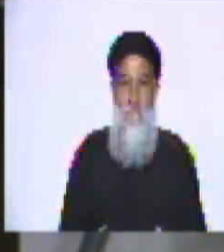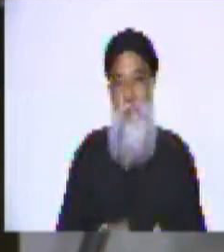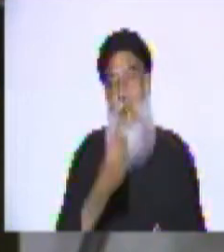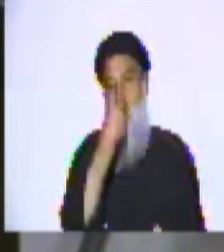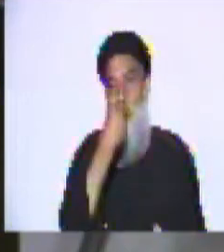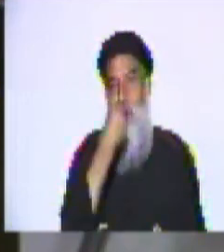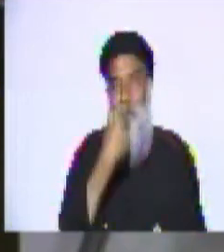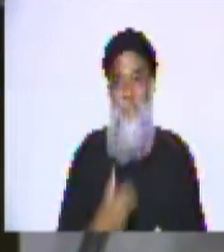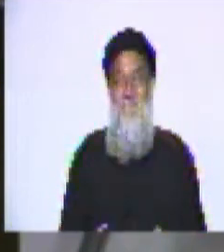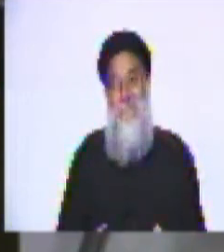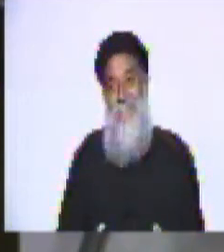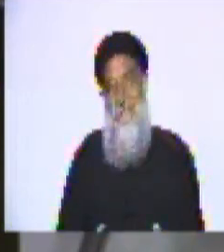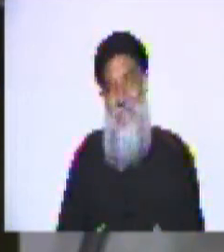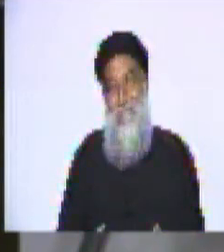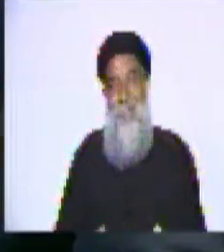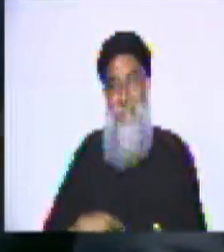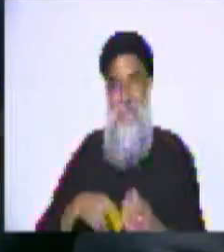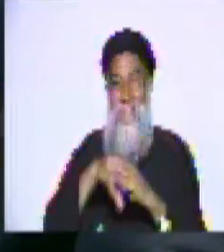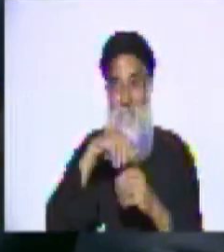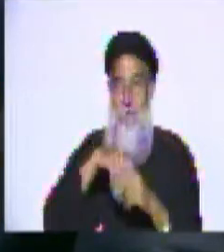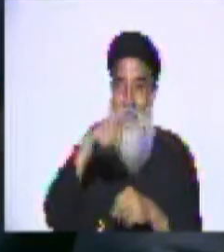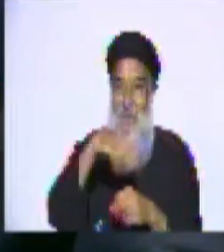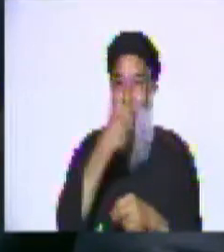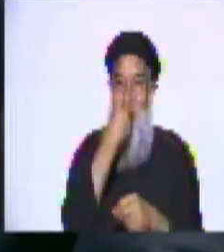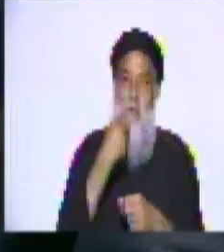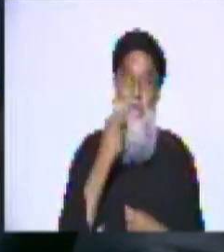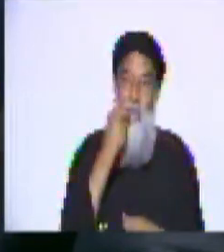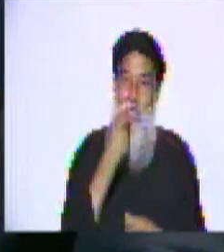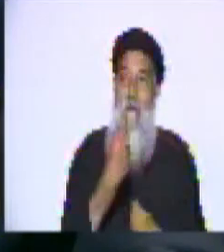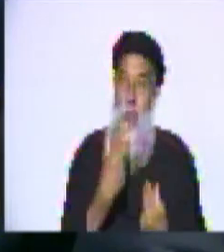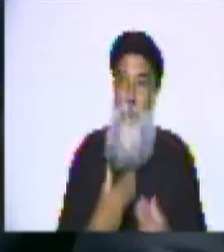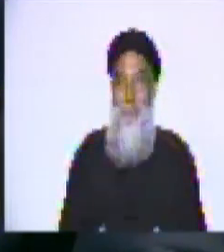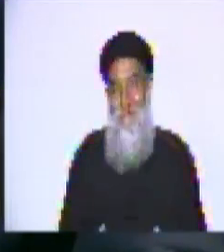منها. بياكل منها. معانا مداخلة أستاذ ميخائيل.